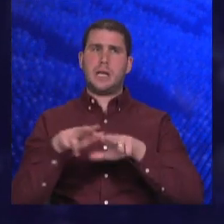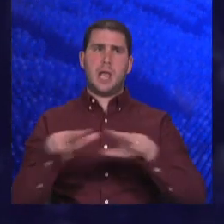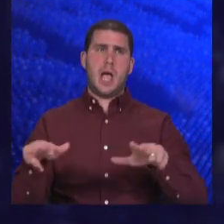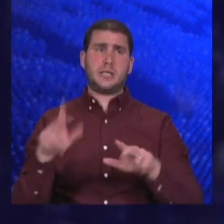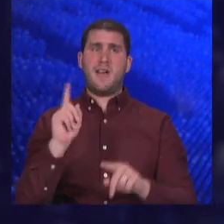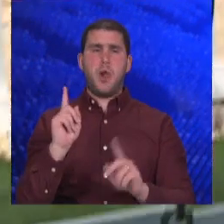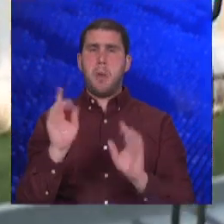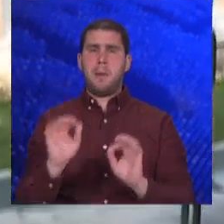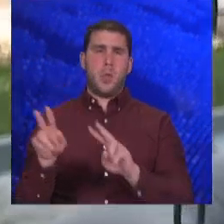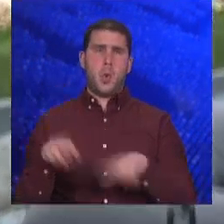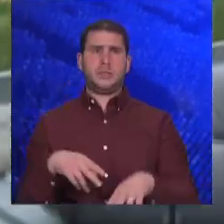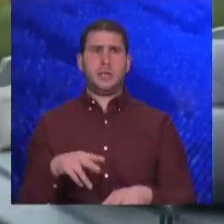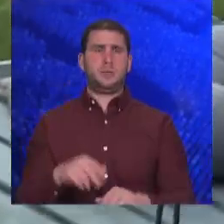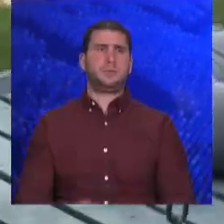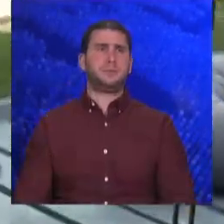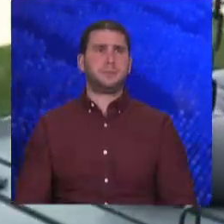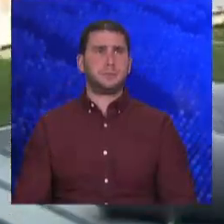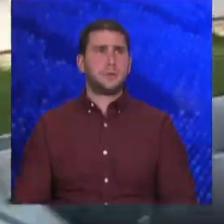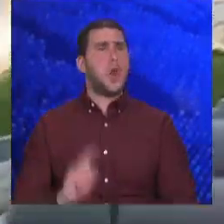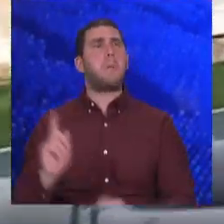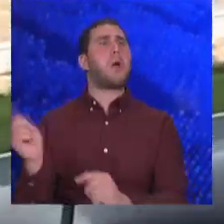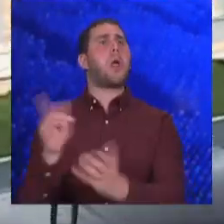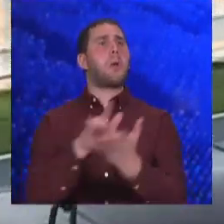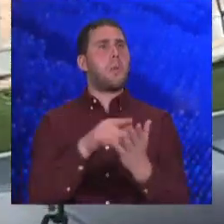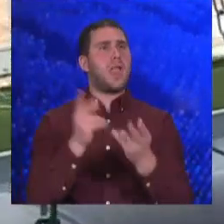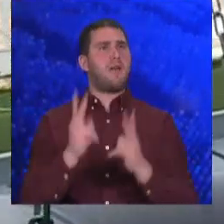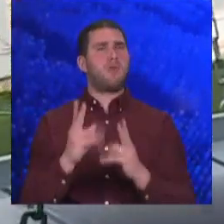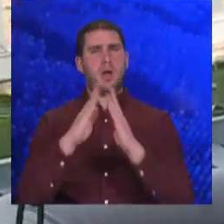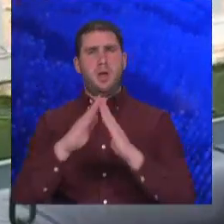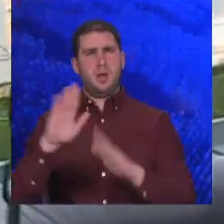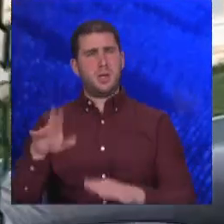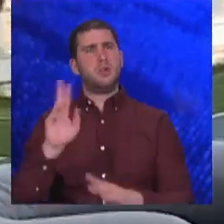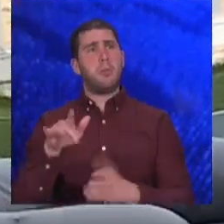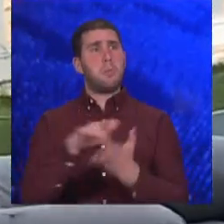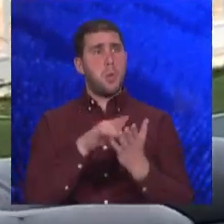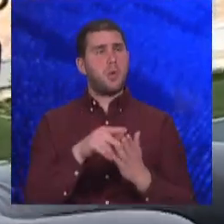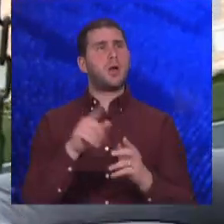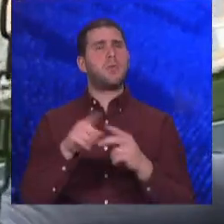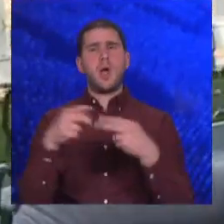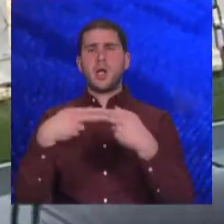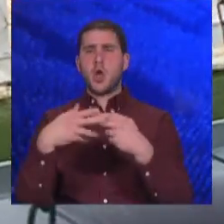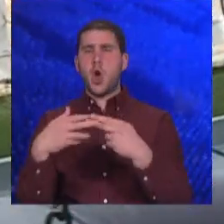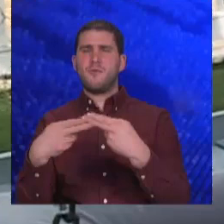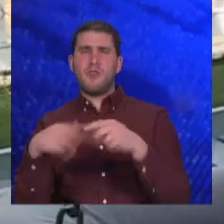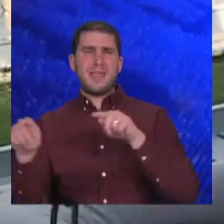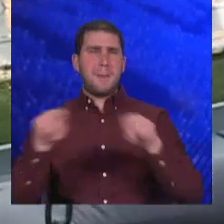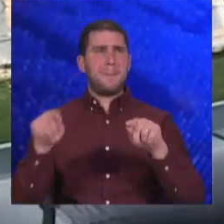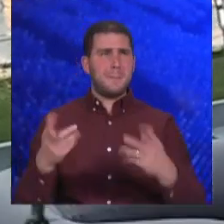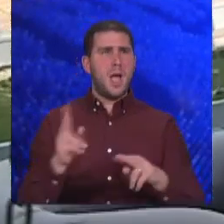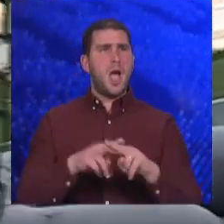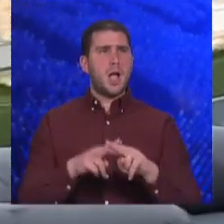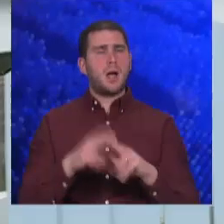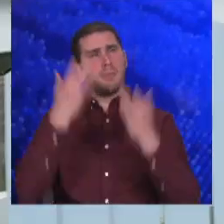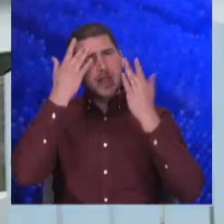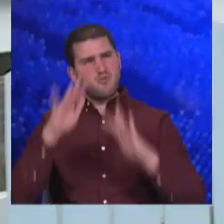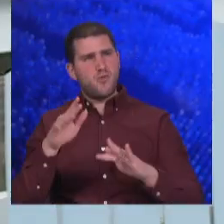לא באמת חזרתי. לא בכל מקום אנחנו יכולים לשכן אותם, יש מקומות שהם נמצאים ליד שכנים, ואז מתוך התחשבות